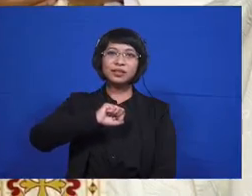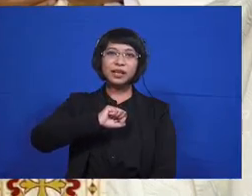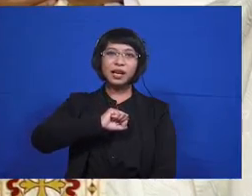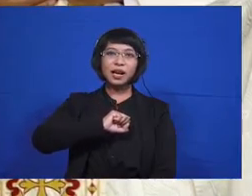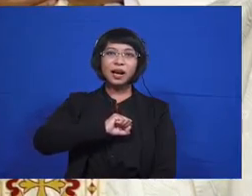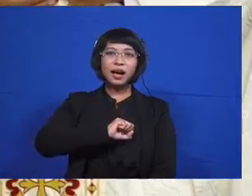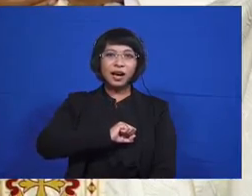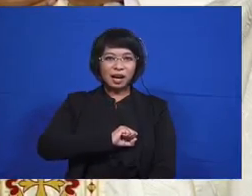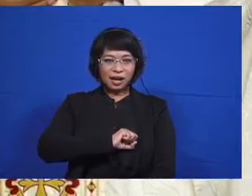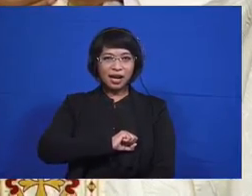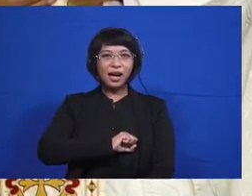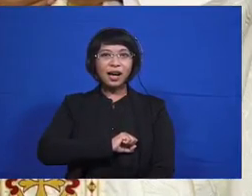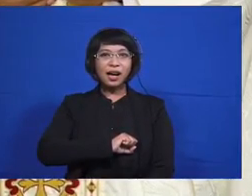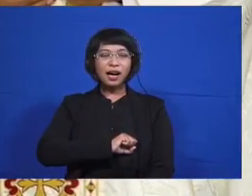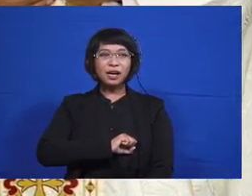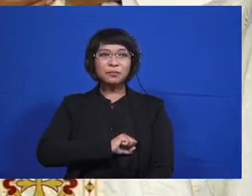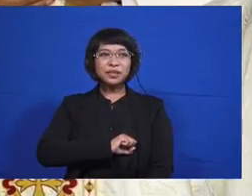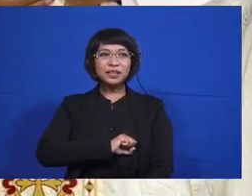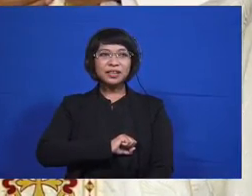Kudus.